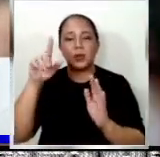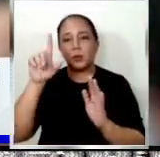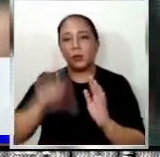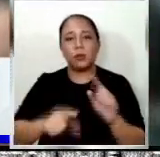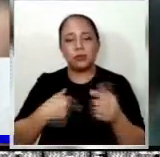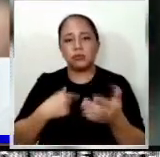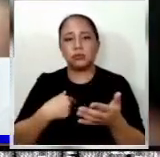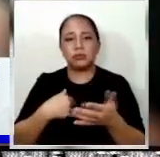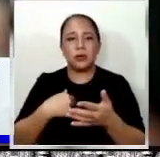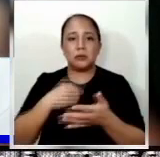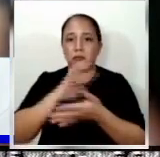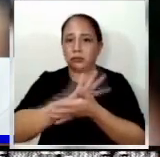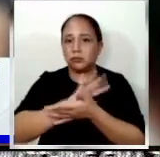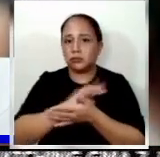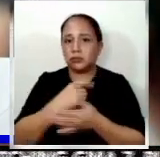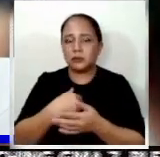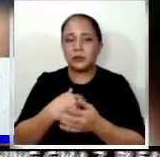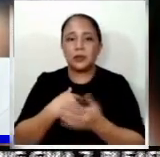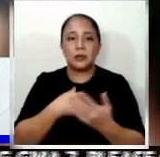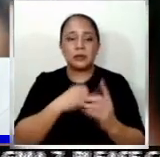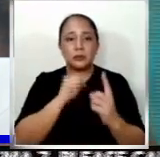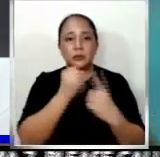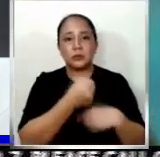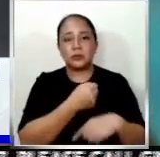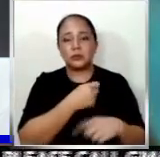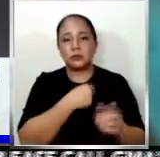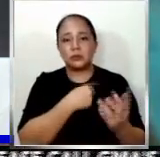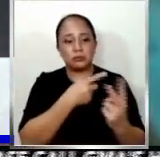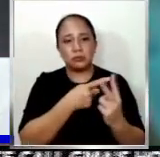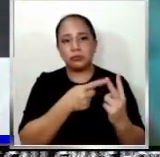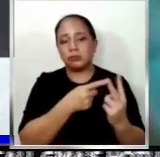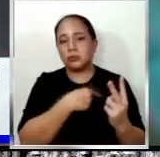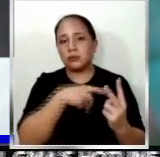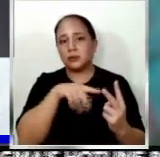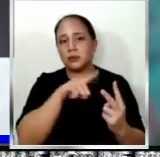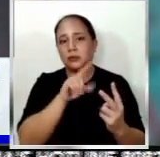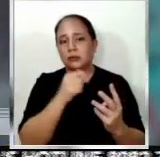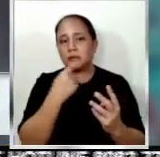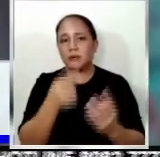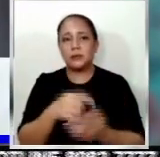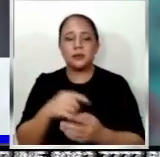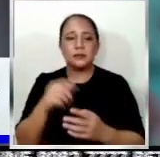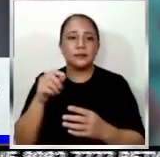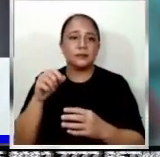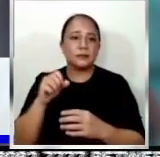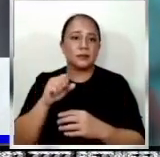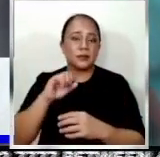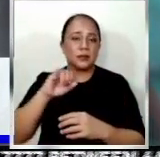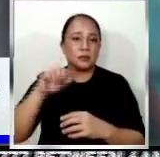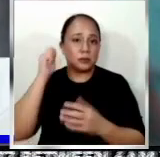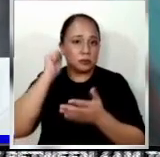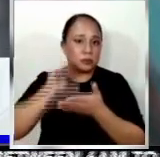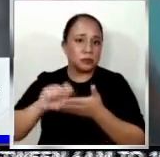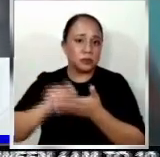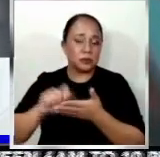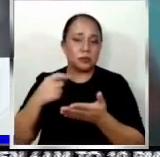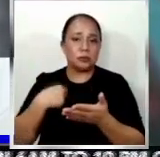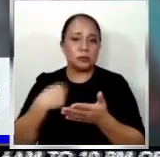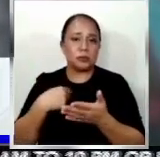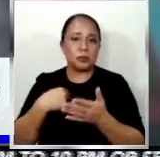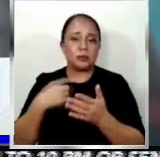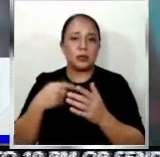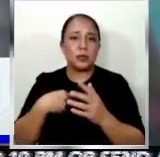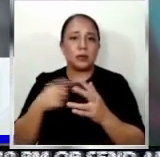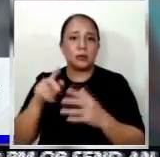lagay ng dalawang PDL at pitong personnel na ito. Ayon kay Justice Secretary Menardo Guevara, ang dumadaan lang daw sa kanila ay mga PDL